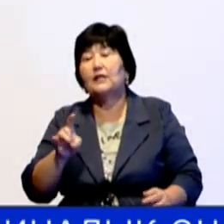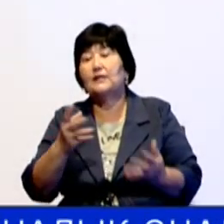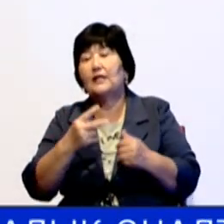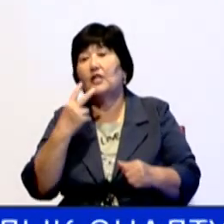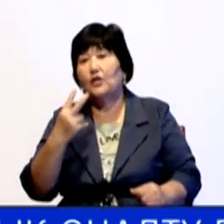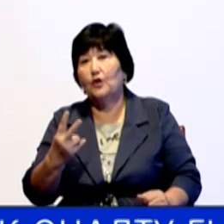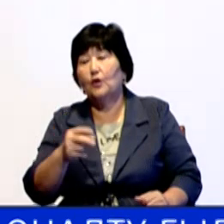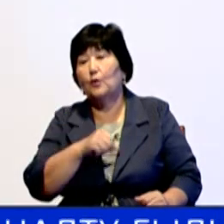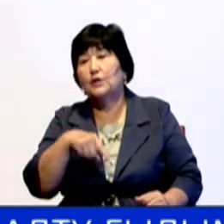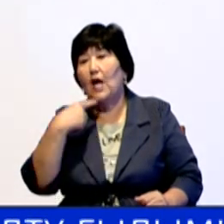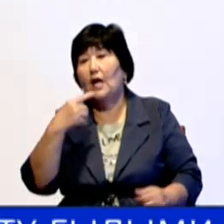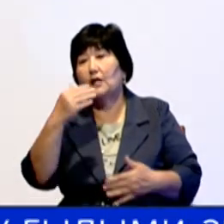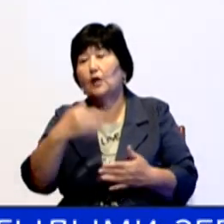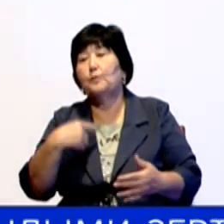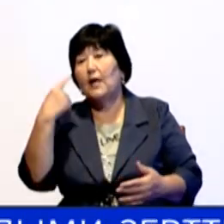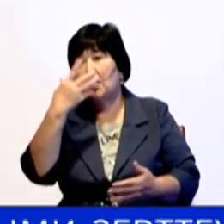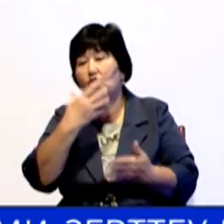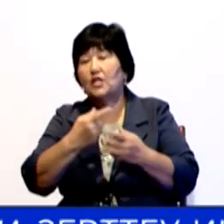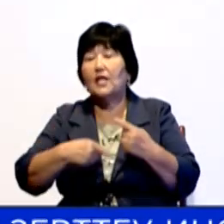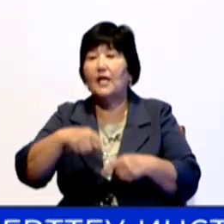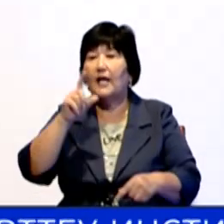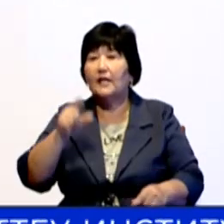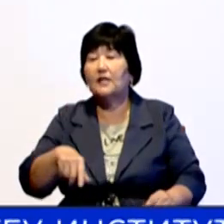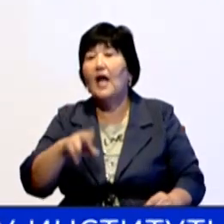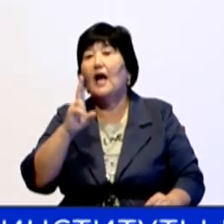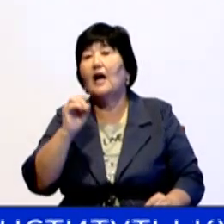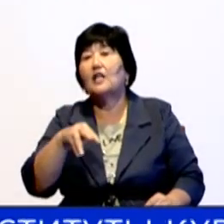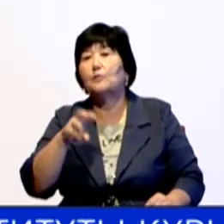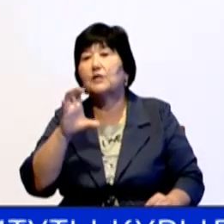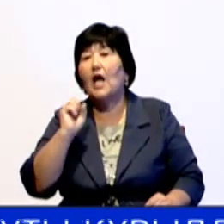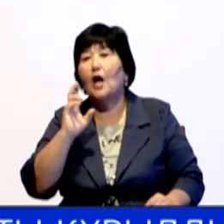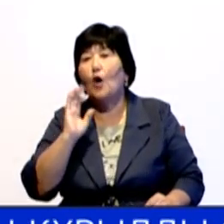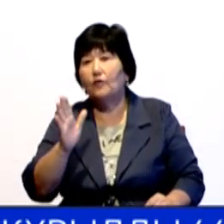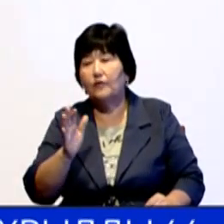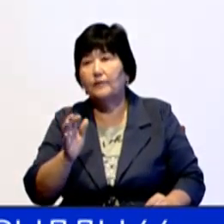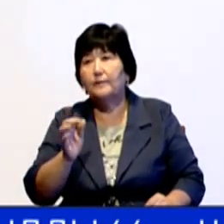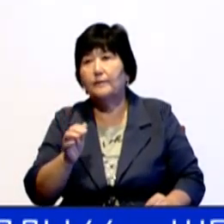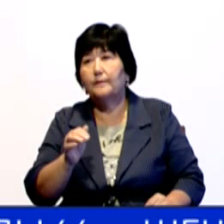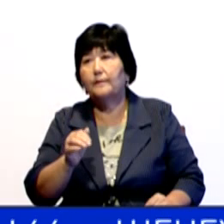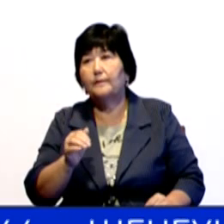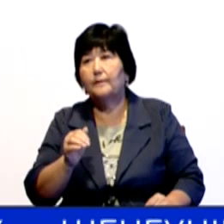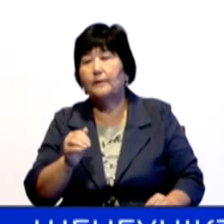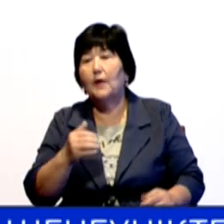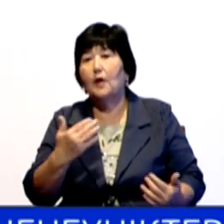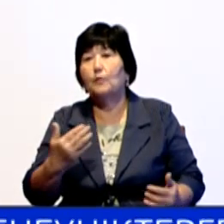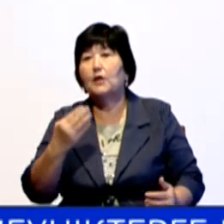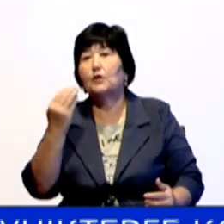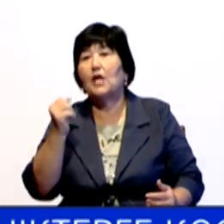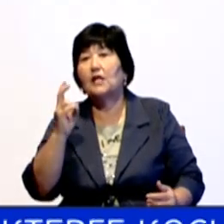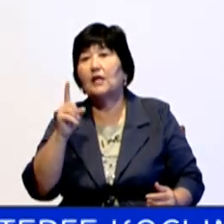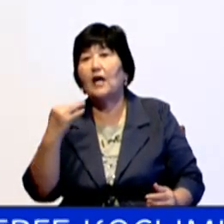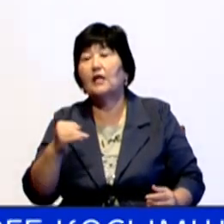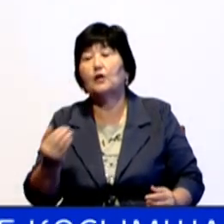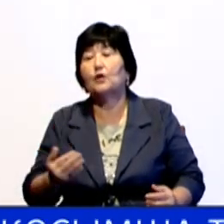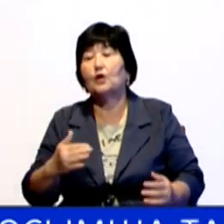Жаңа өзім атап өткендей, жеке кәсіпкер Қарымсақов бізде қазір мынау Шанхай тұрғын